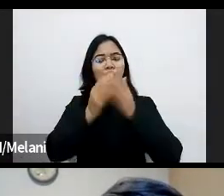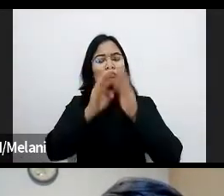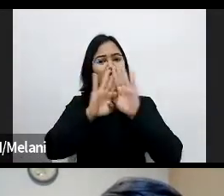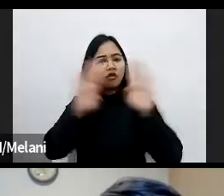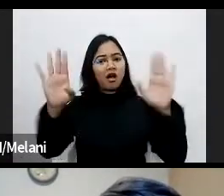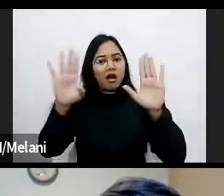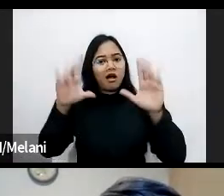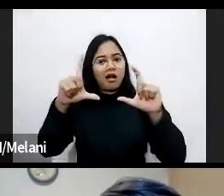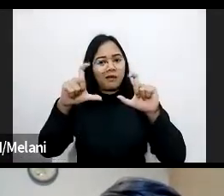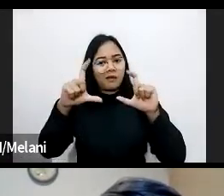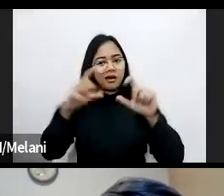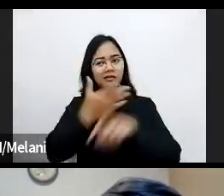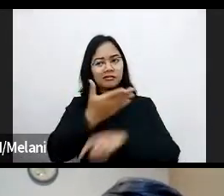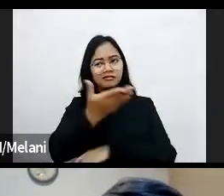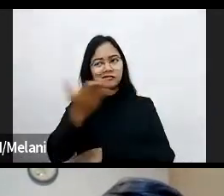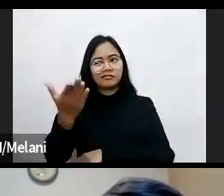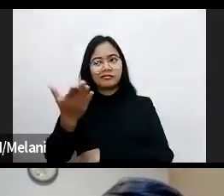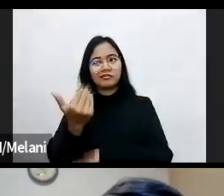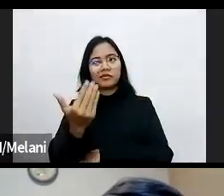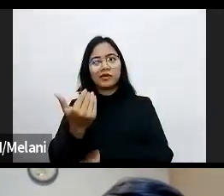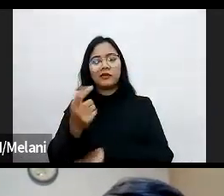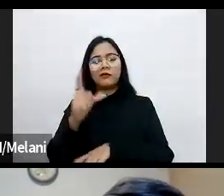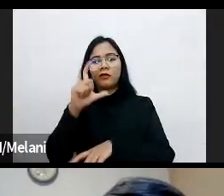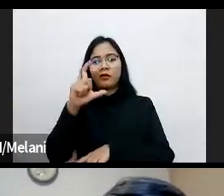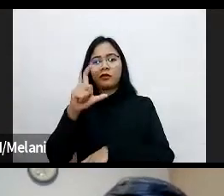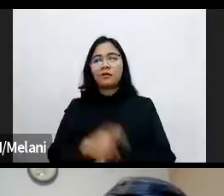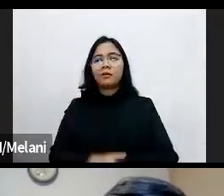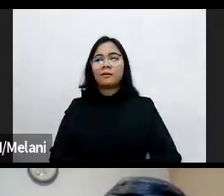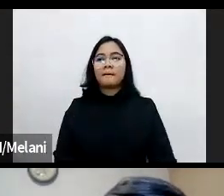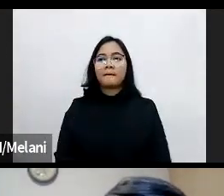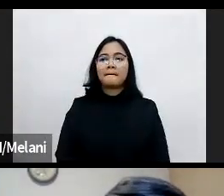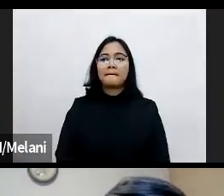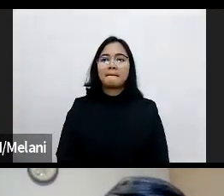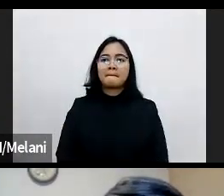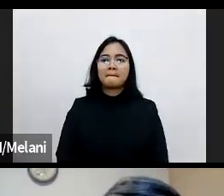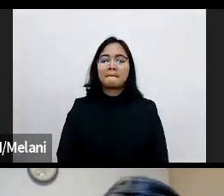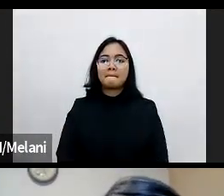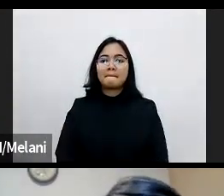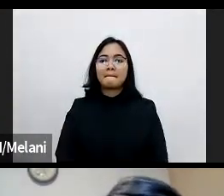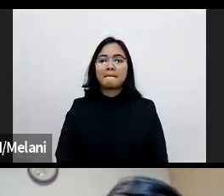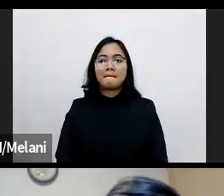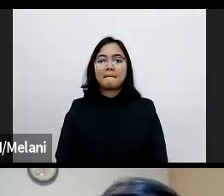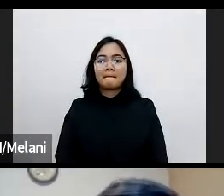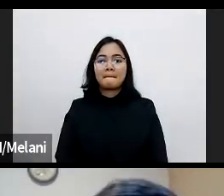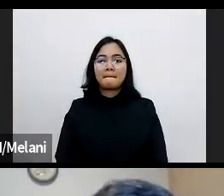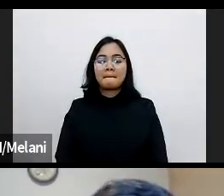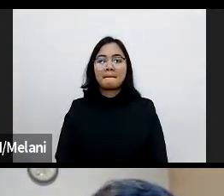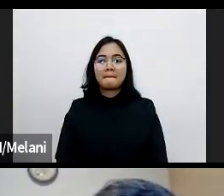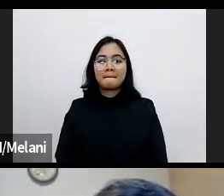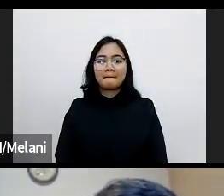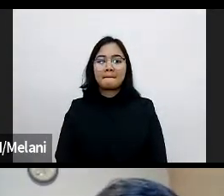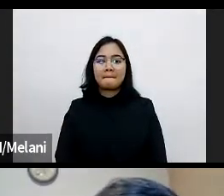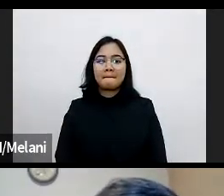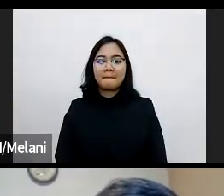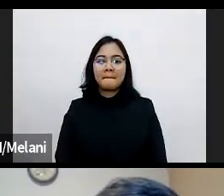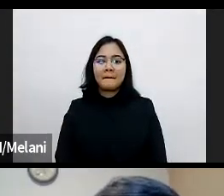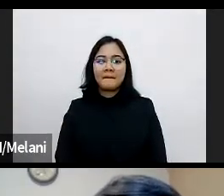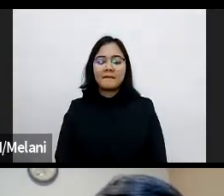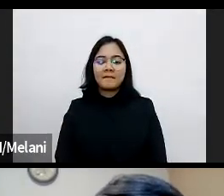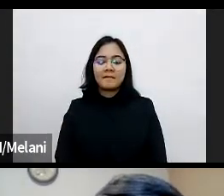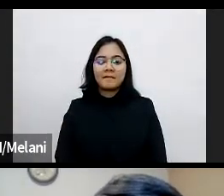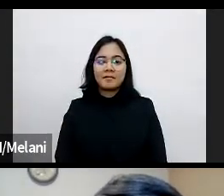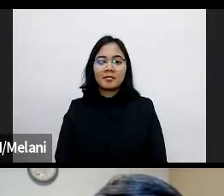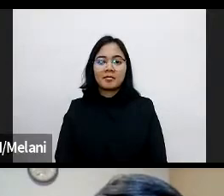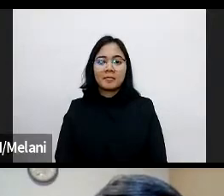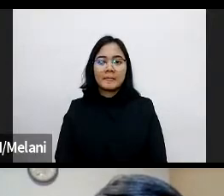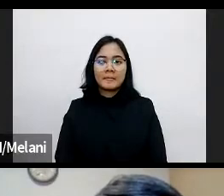ya, kita foto bersama dulu sebelum pengumuman pemenang. Oke,